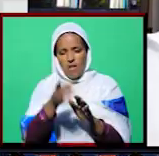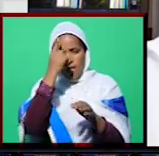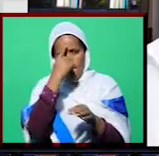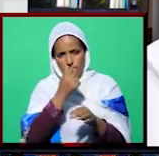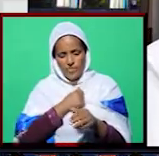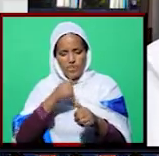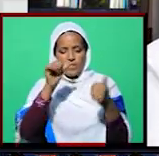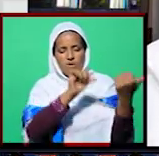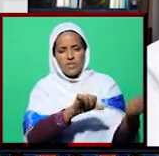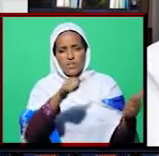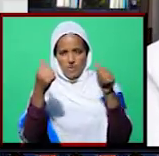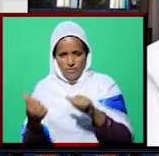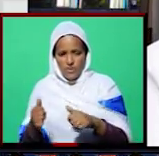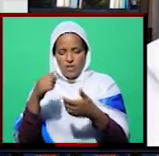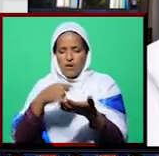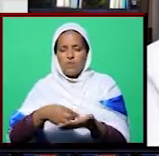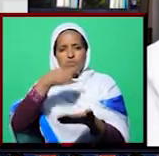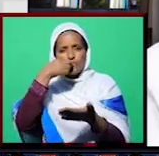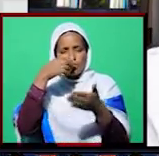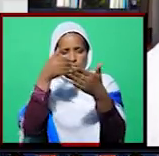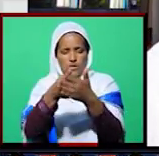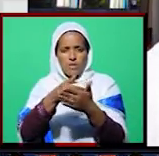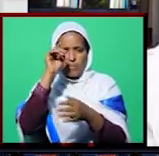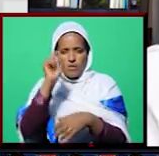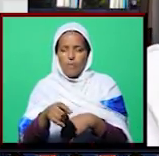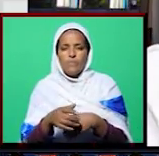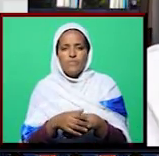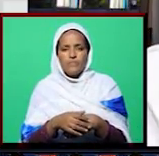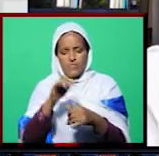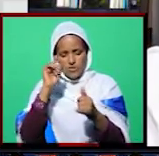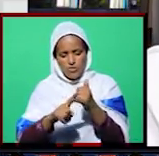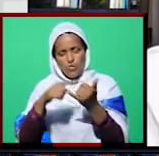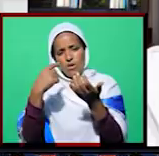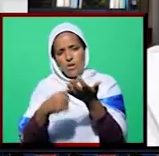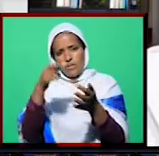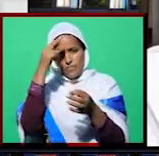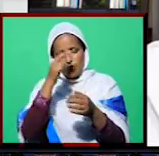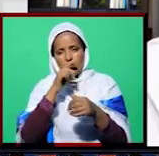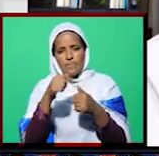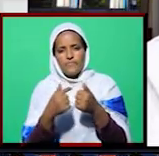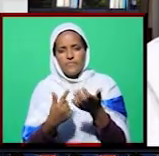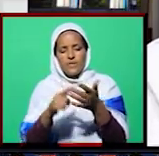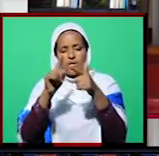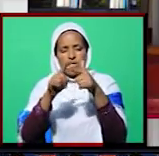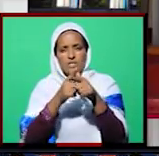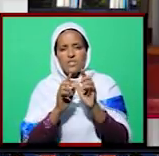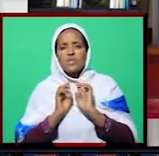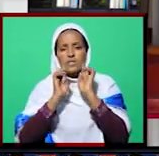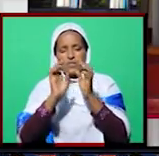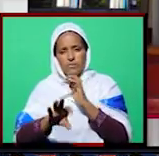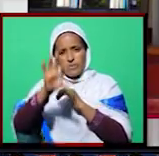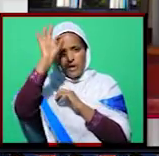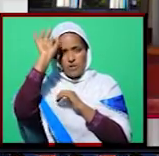እንዴ አምኜ ተጠምቄ ለስጋው ደም መብቃት አለብኝ። ማይተሙ መደምደሚያው እሱ ስለሆነ